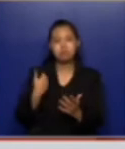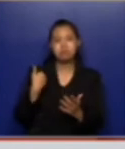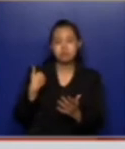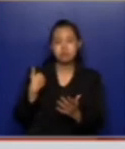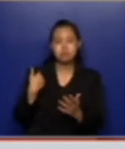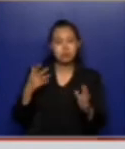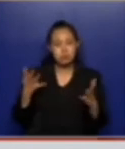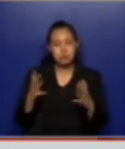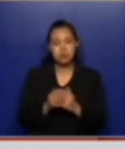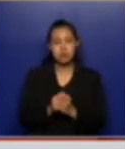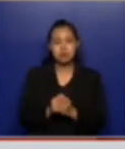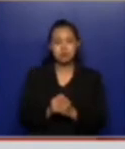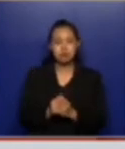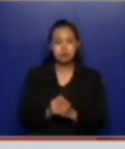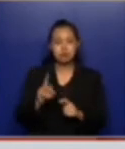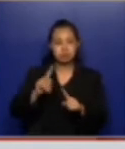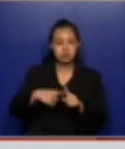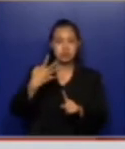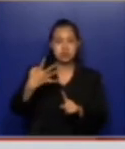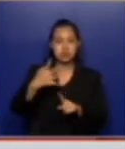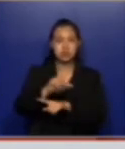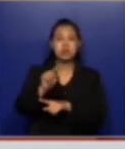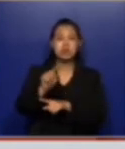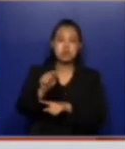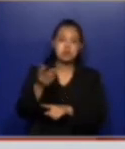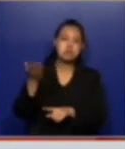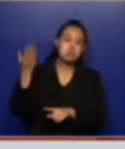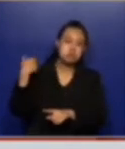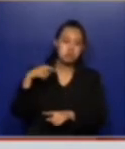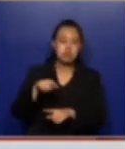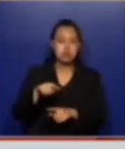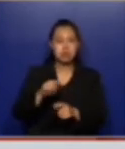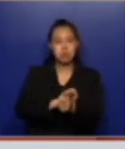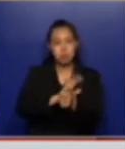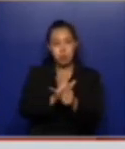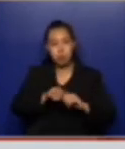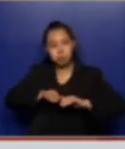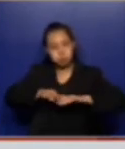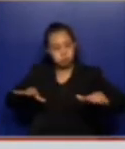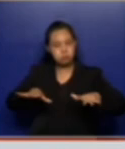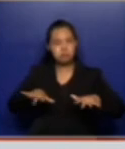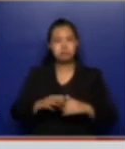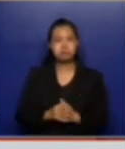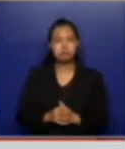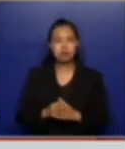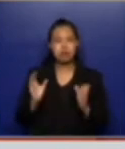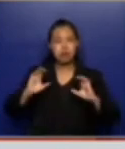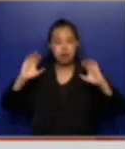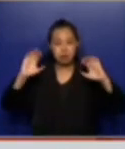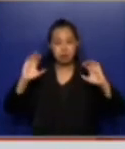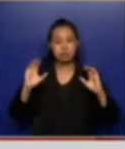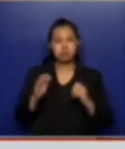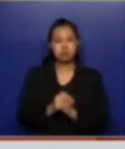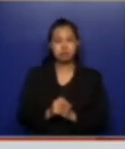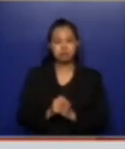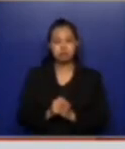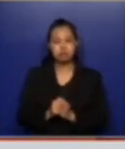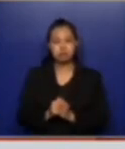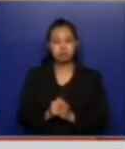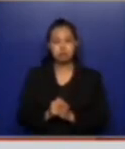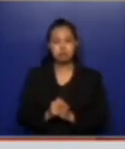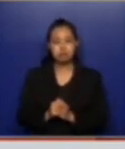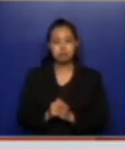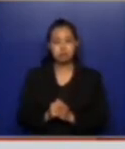าในช่วงเราเกิดวิกฤตโควิดกำลังระบาดรัฐบาลใช้วิกฤตนี้ใช้เวลานี้ในช่